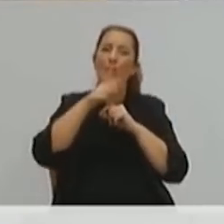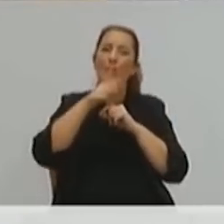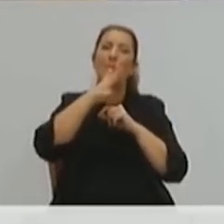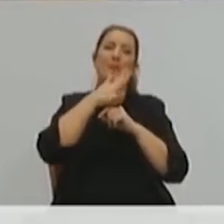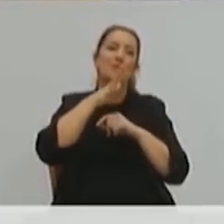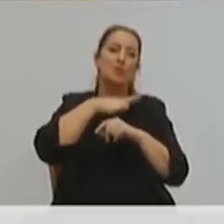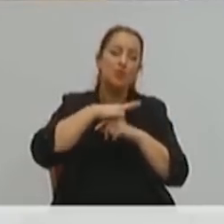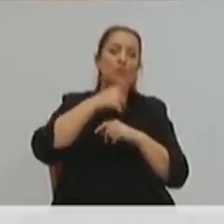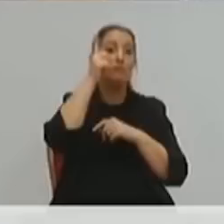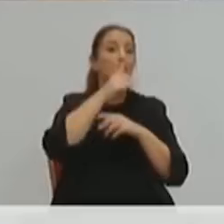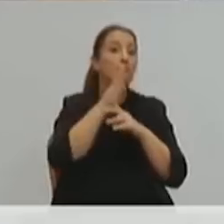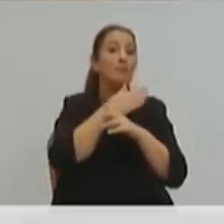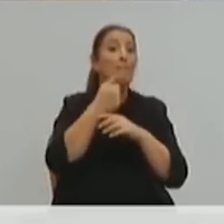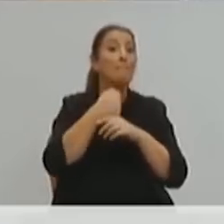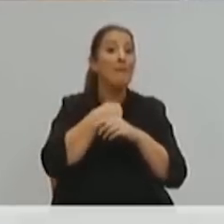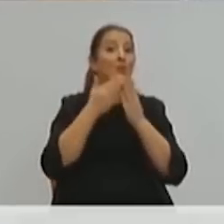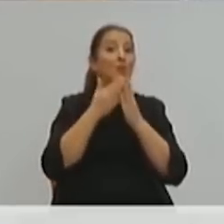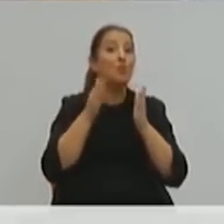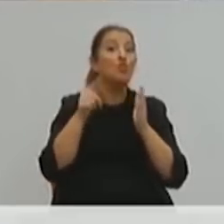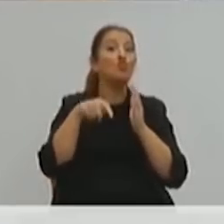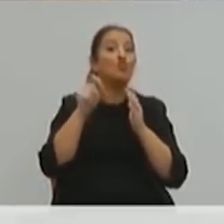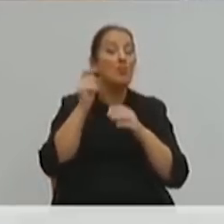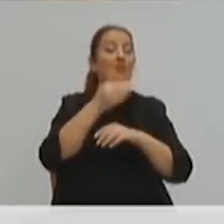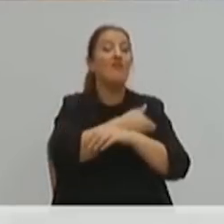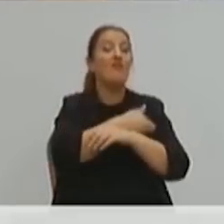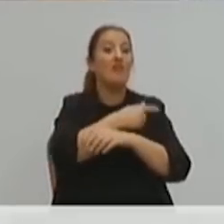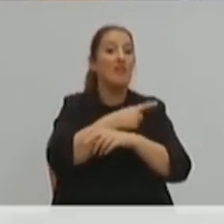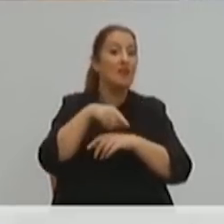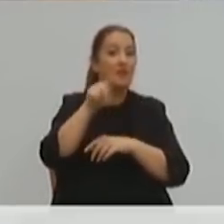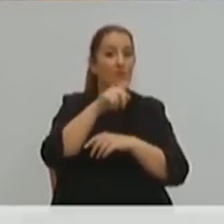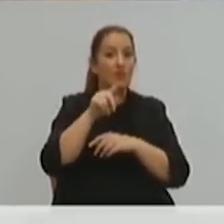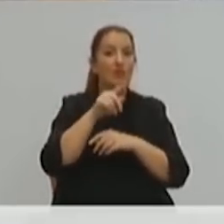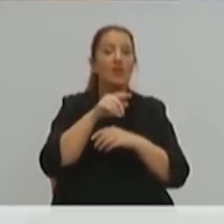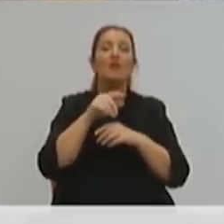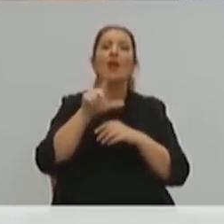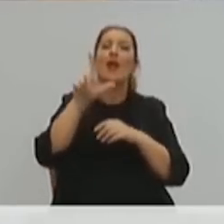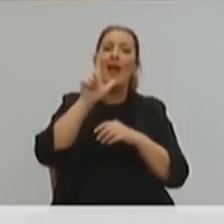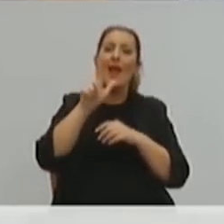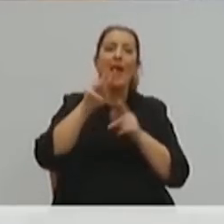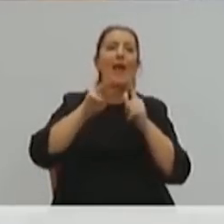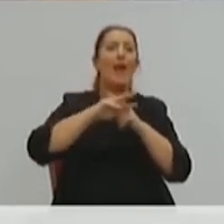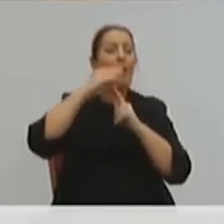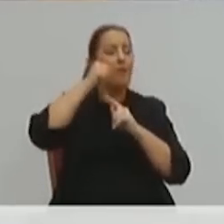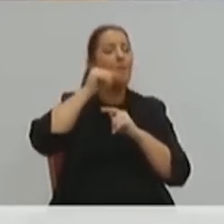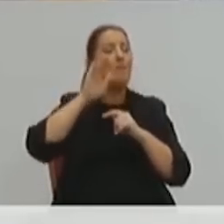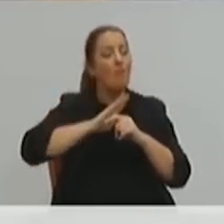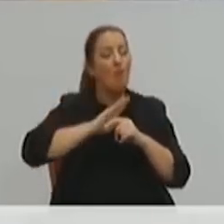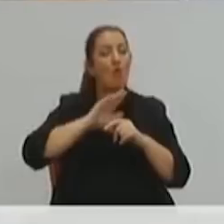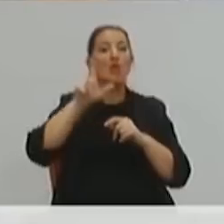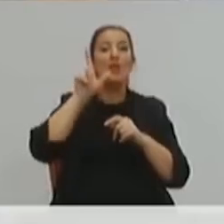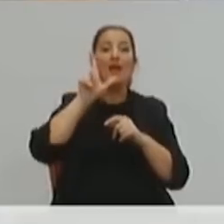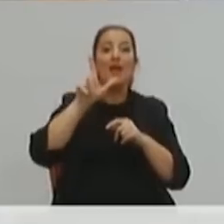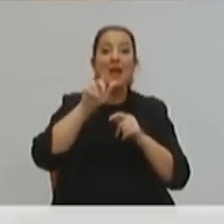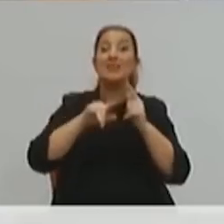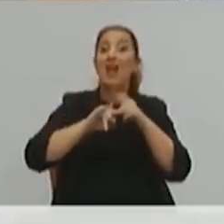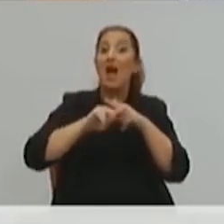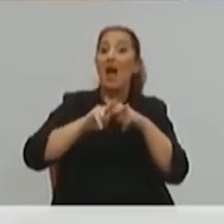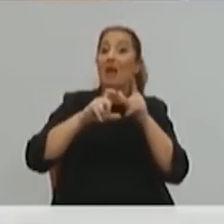ben Büyükçekmece halkının gerek Ekrem İmamoğlu gerekse